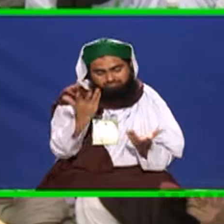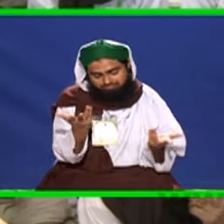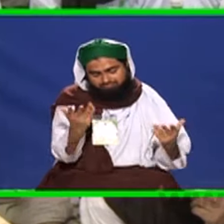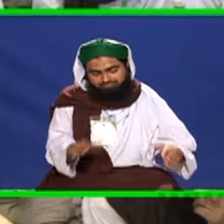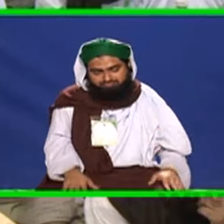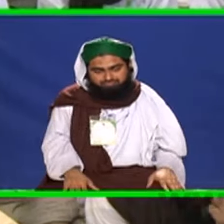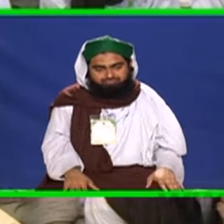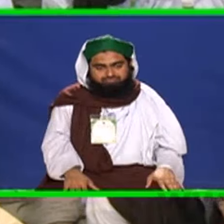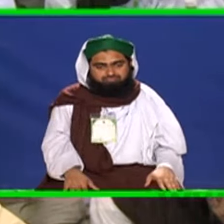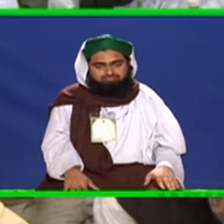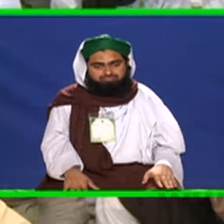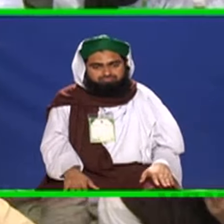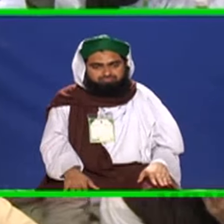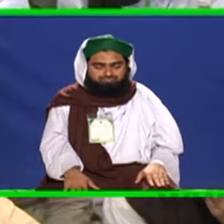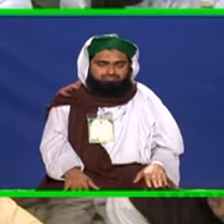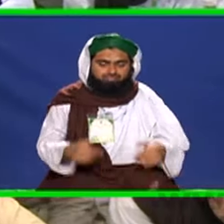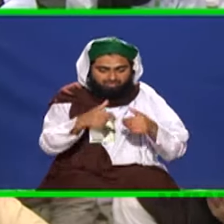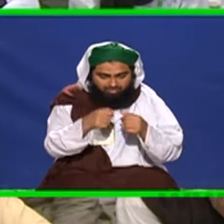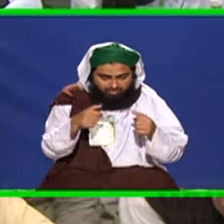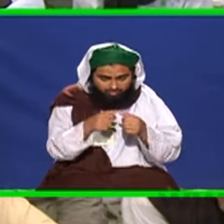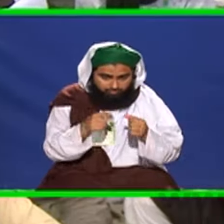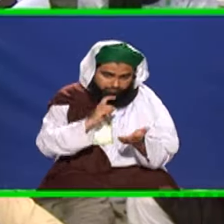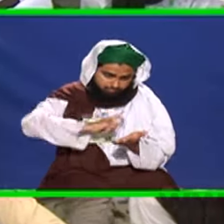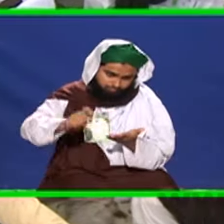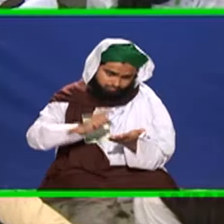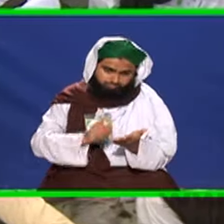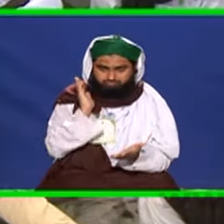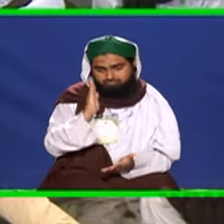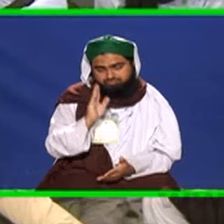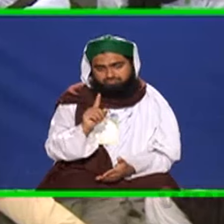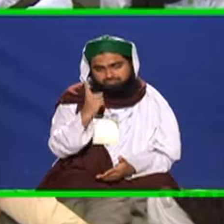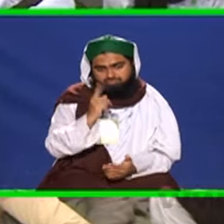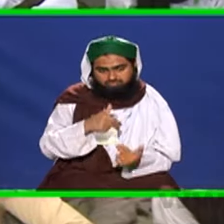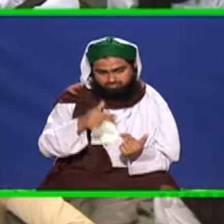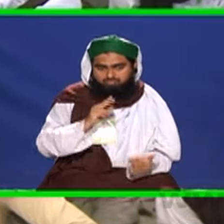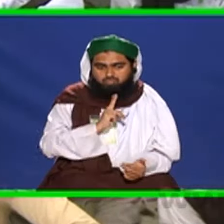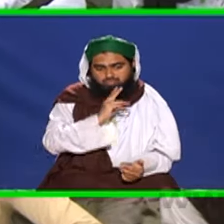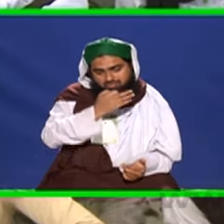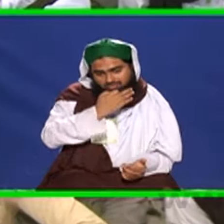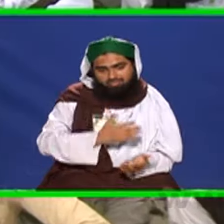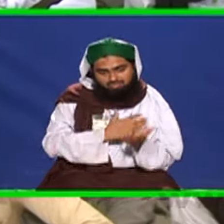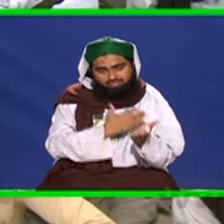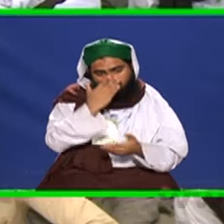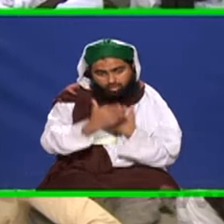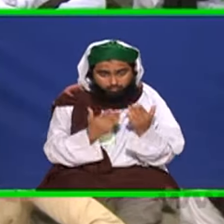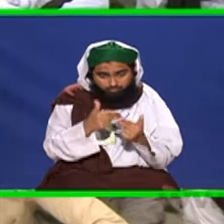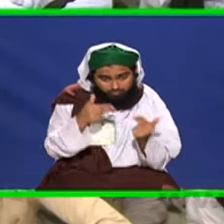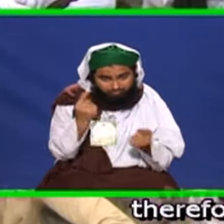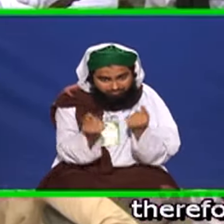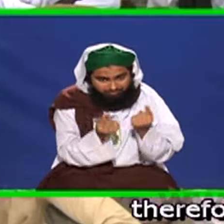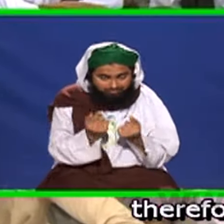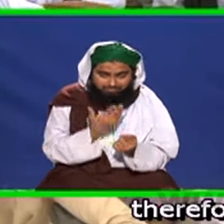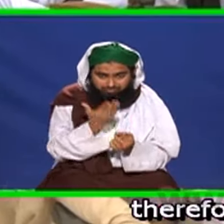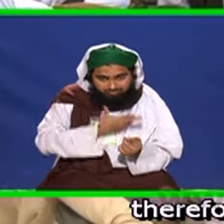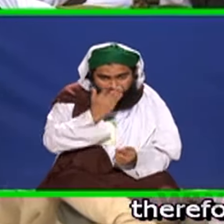یہ کہ وظائف میں اوقات میں یہ قاعدہ میں نے آپ کو اس کی طرح تلطف میں اس لیے سمجھا کہ آپ کی عقل میں آ جائے,